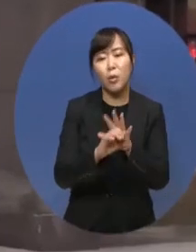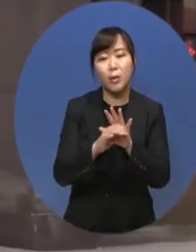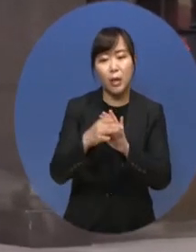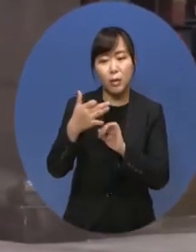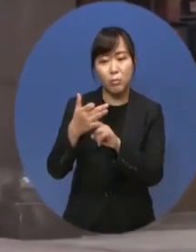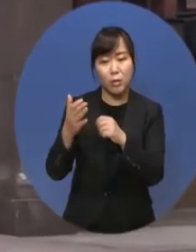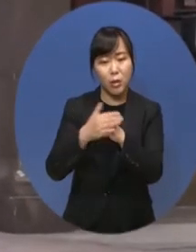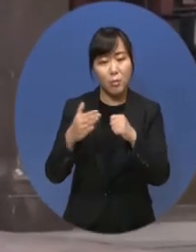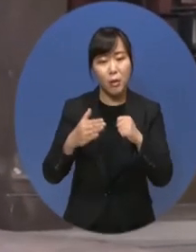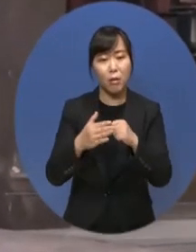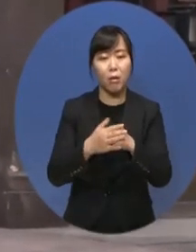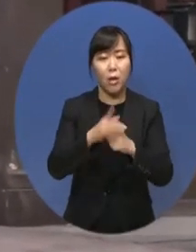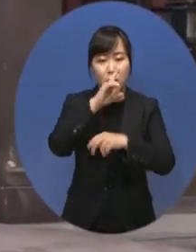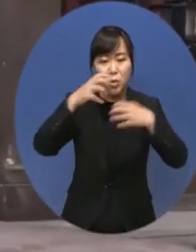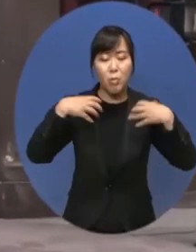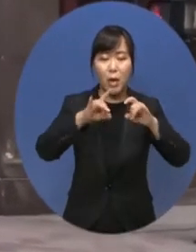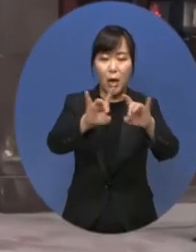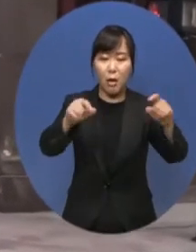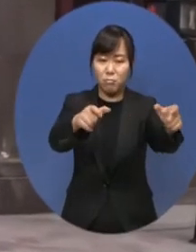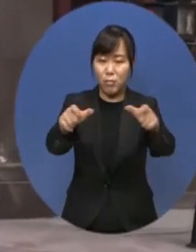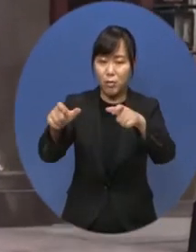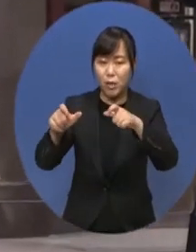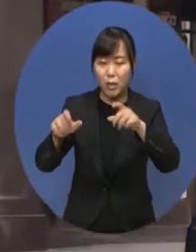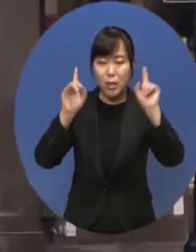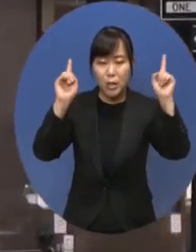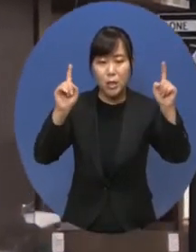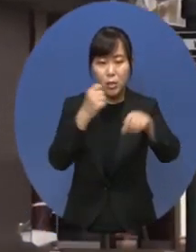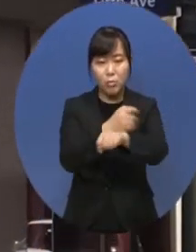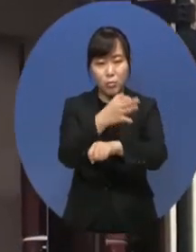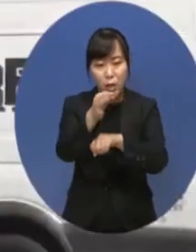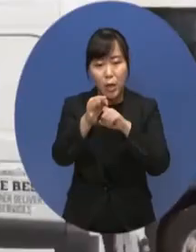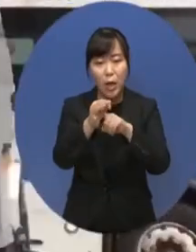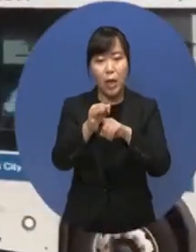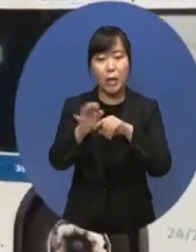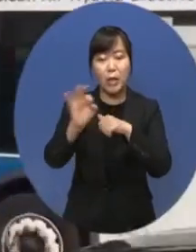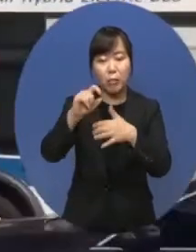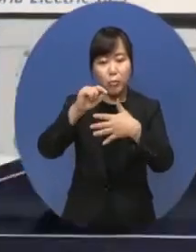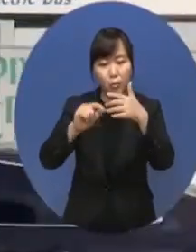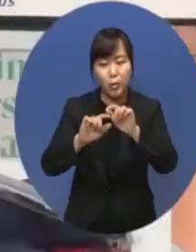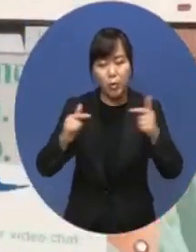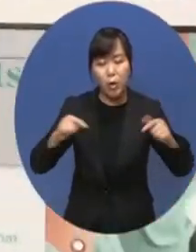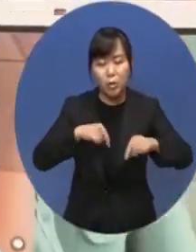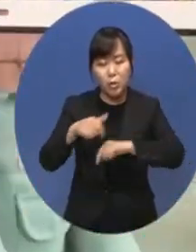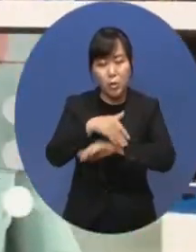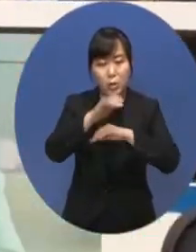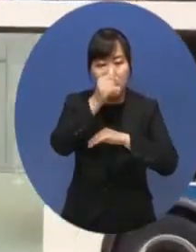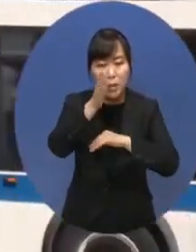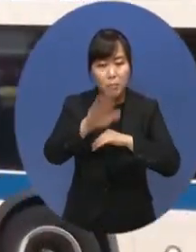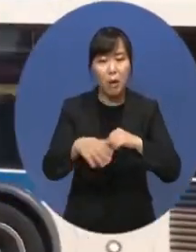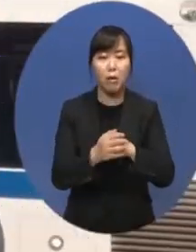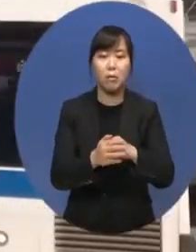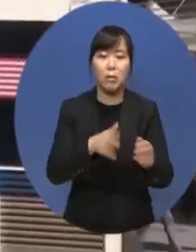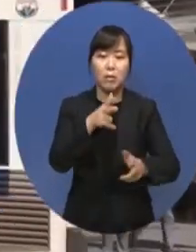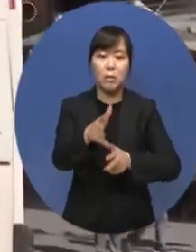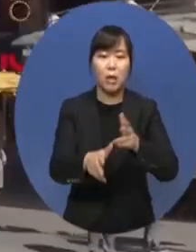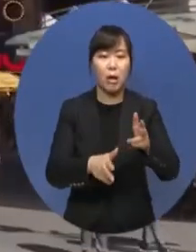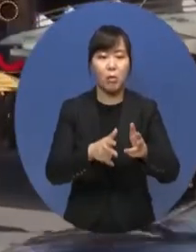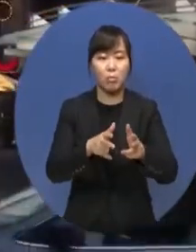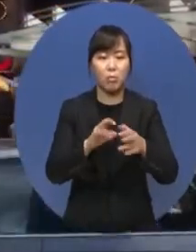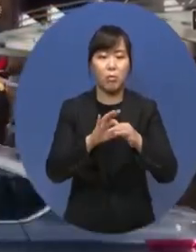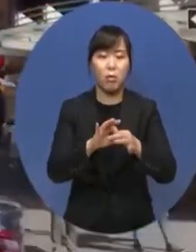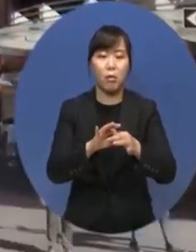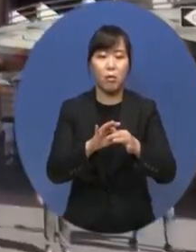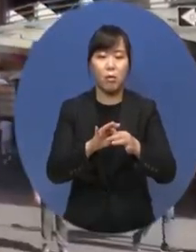코로나19로 정부와 각 주에서 실업수당과 임금 프로그램 등 다양한 정책을 시행했지만 상업용 렌트비에 대한